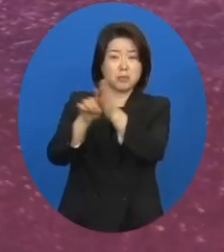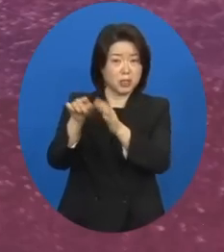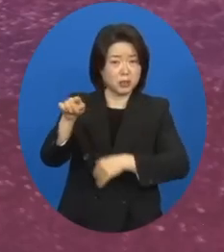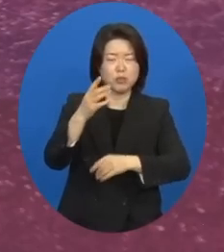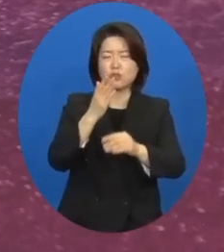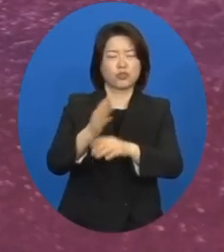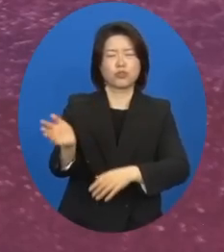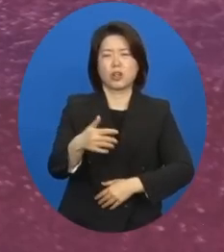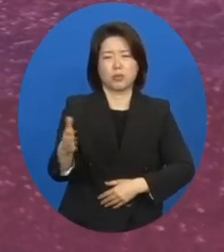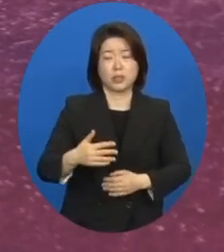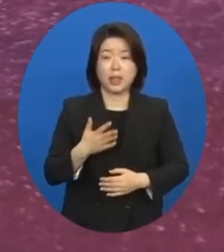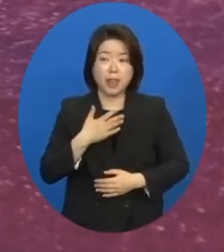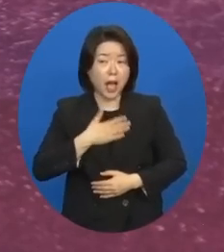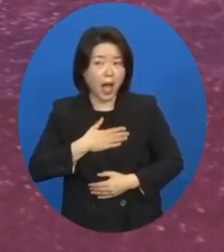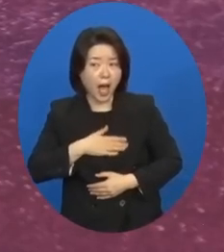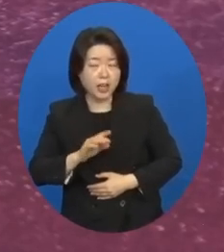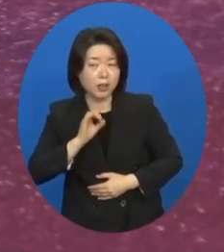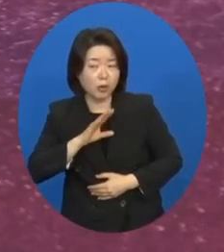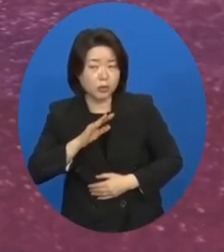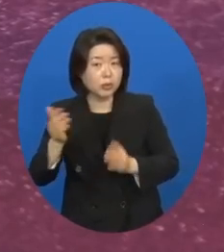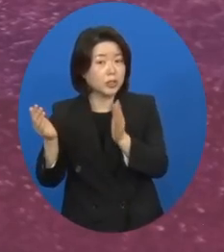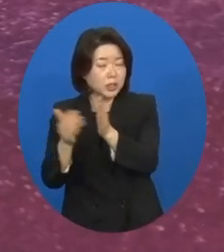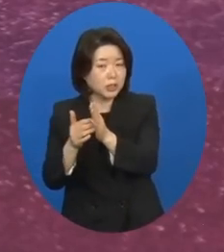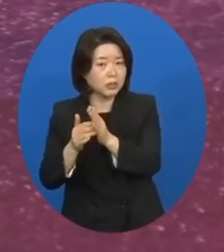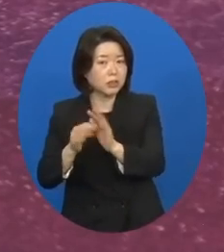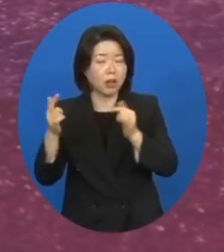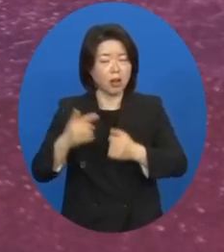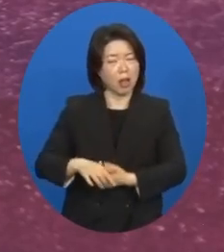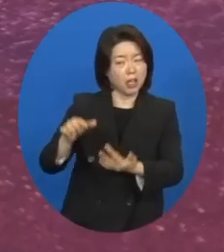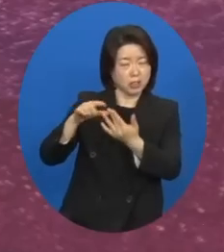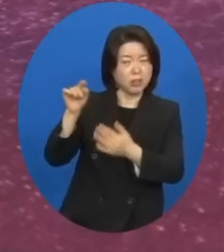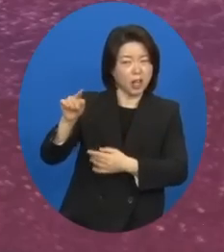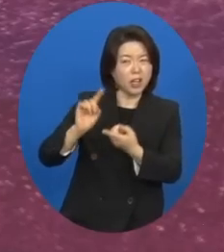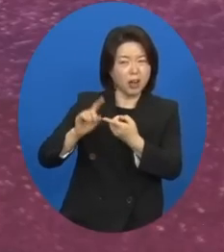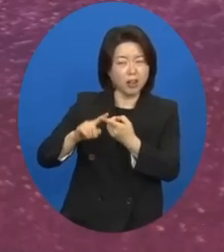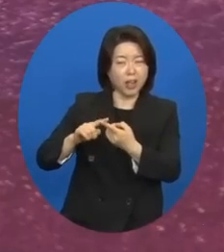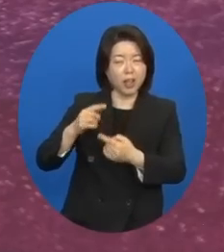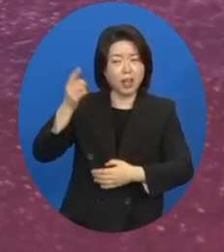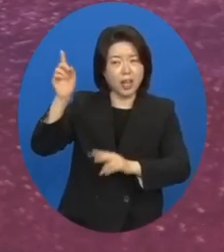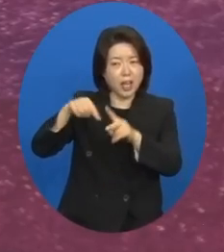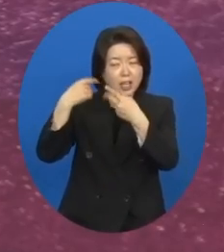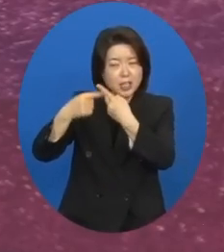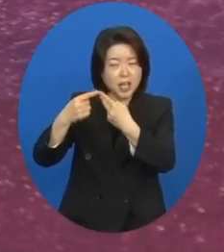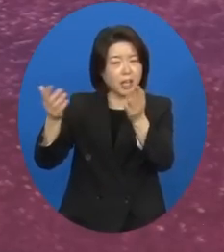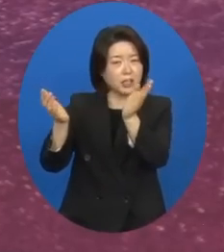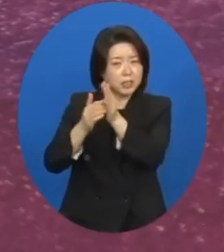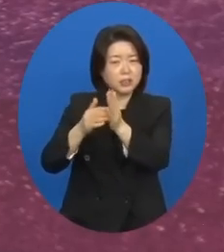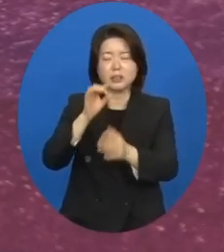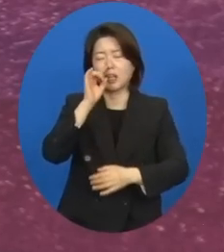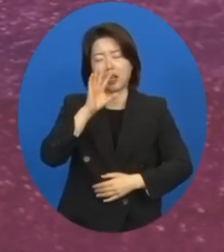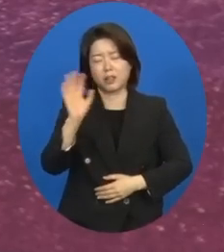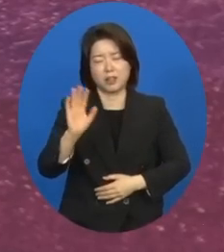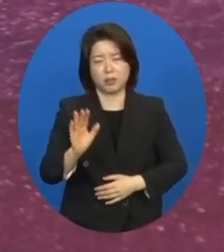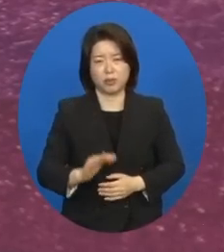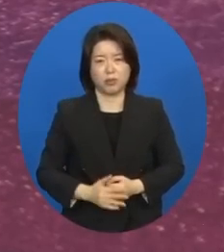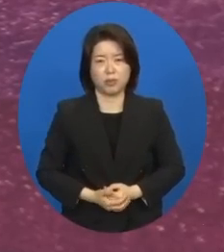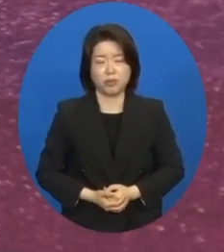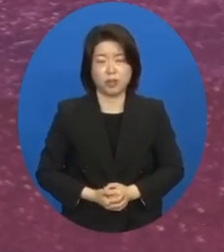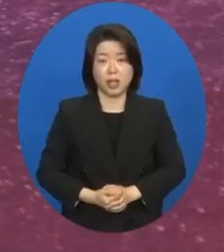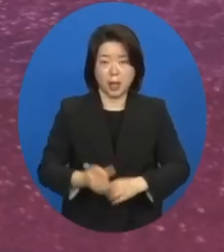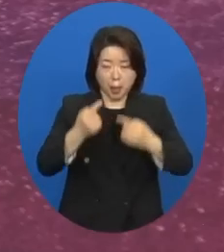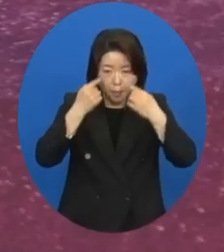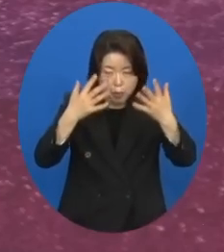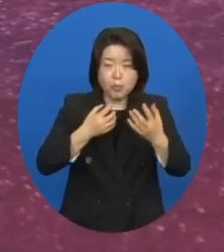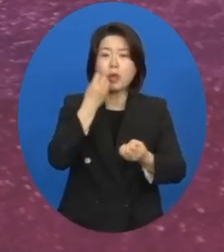됩니다. 그냥 아, 선택을 그렇게 해야 되는구나 이해하는 것으로 끝내서도 안 되는 것입니다.